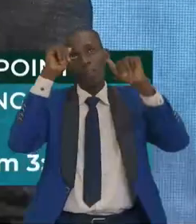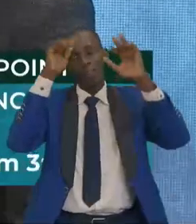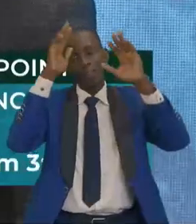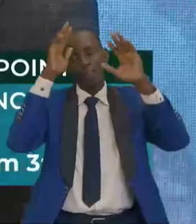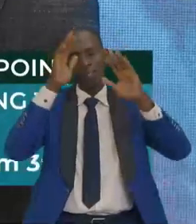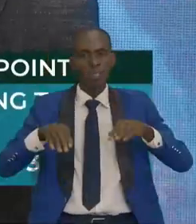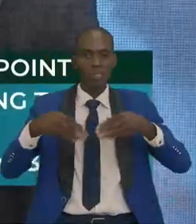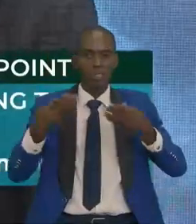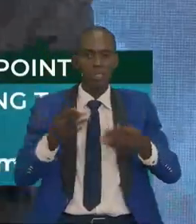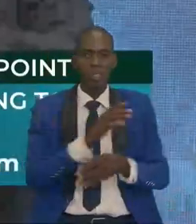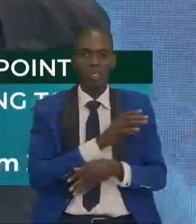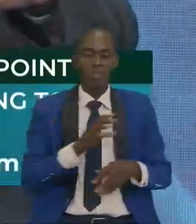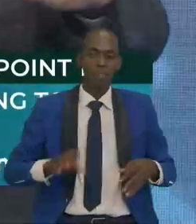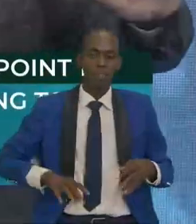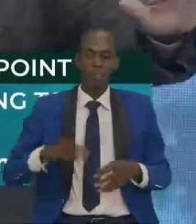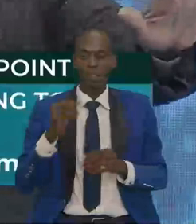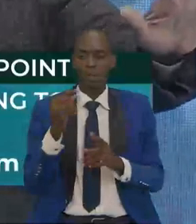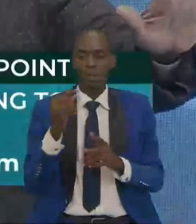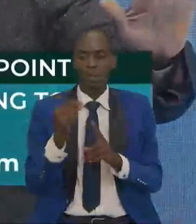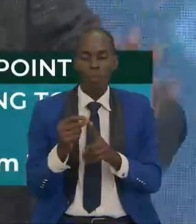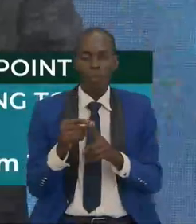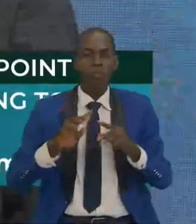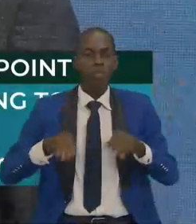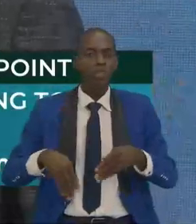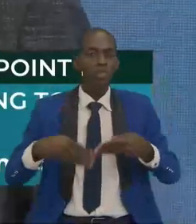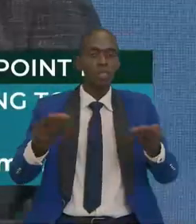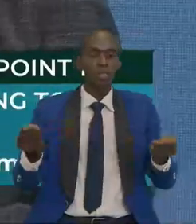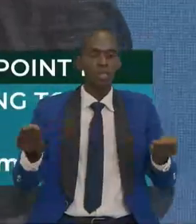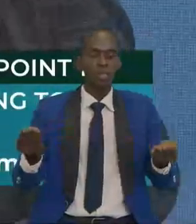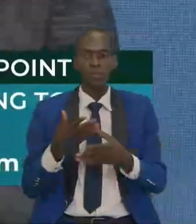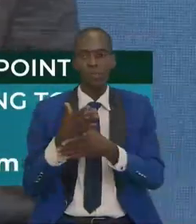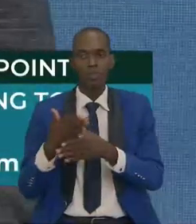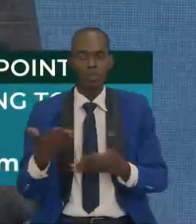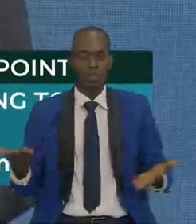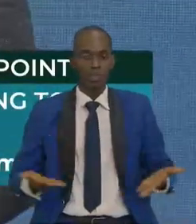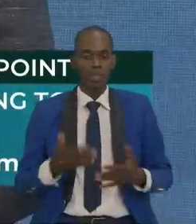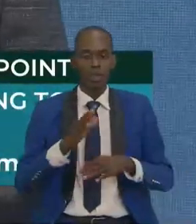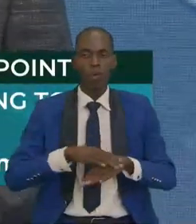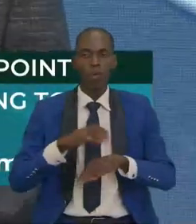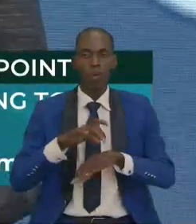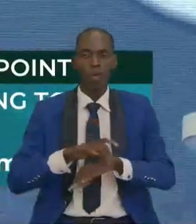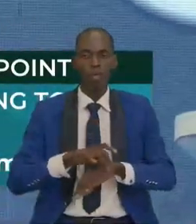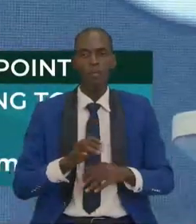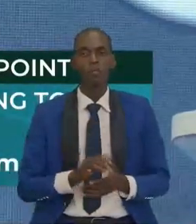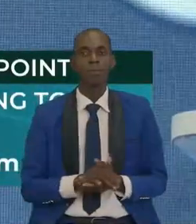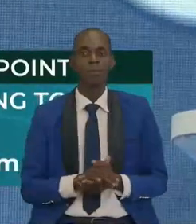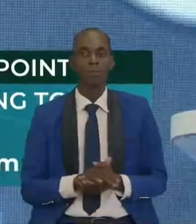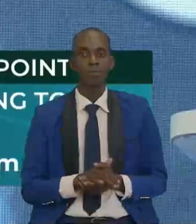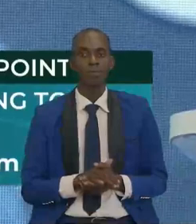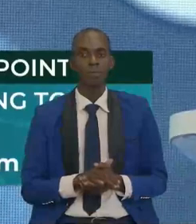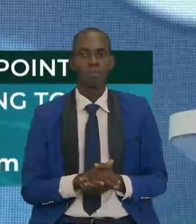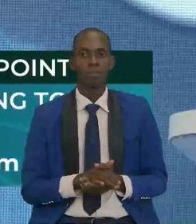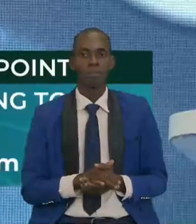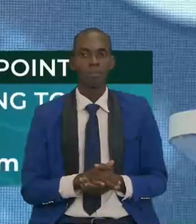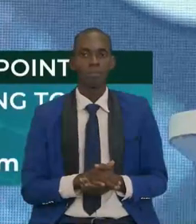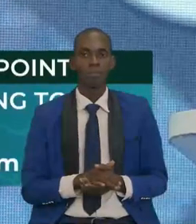Dieu le Père lui a donné les paroles à donner aux gens sur la